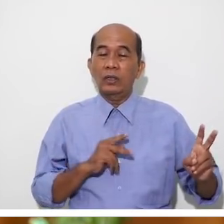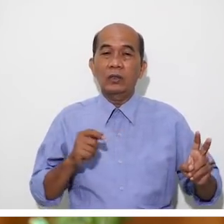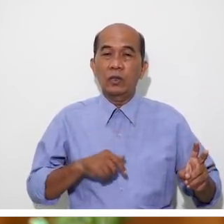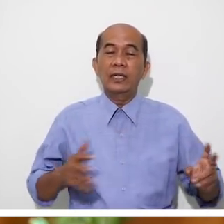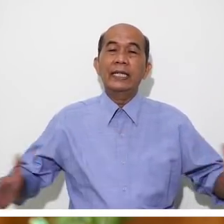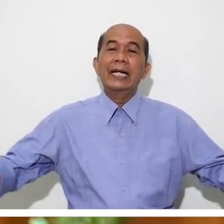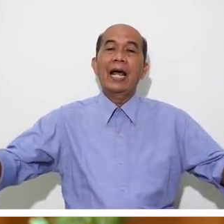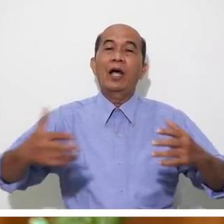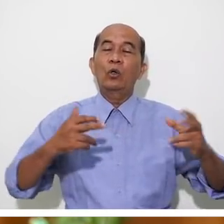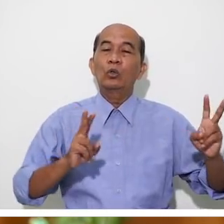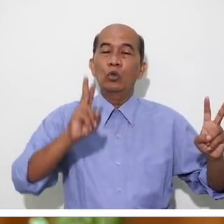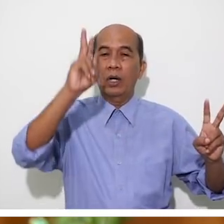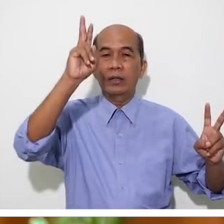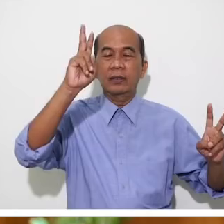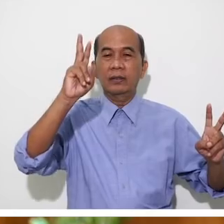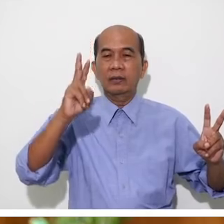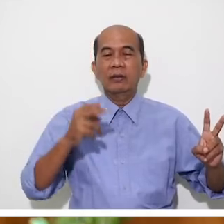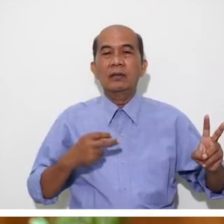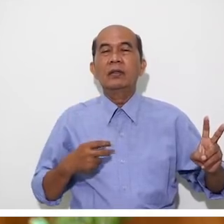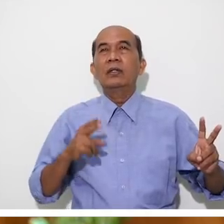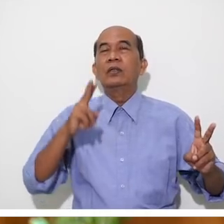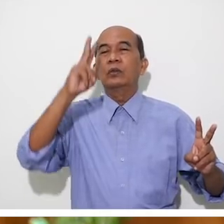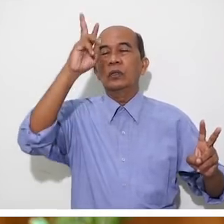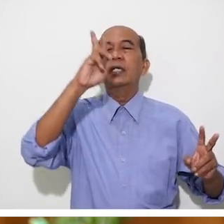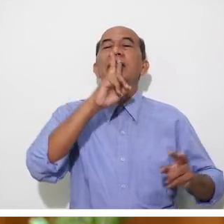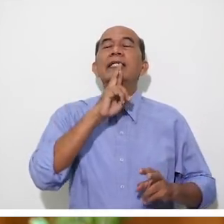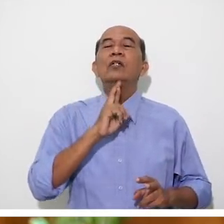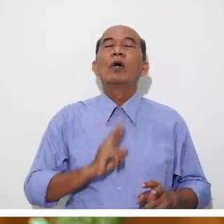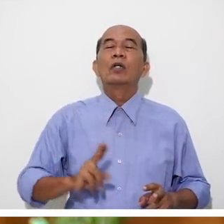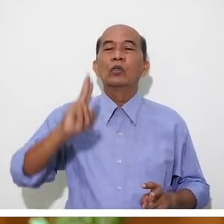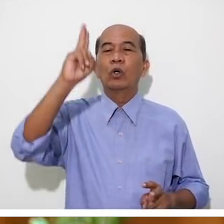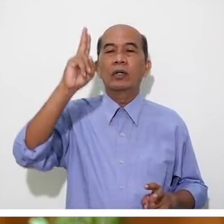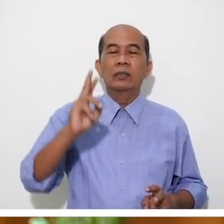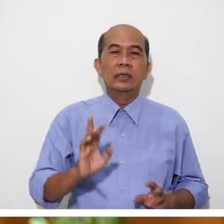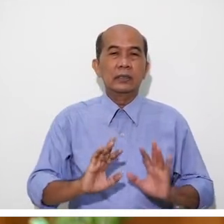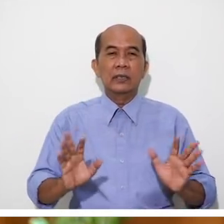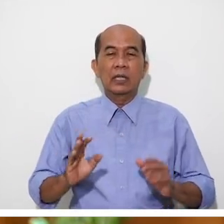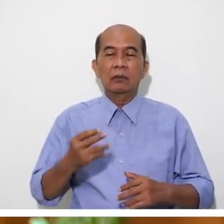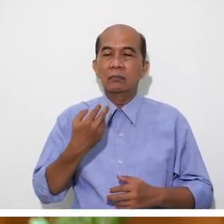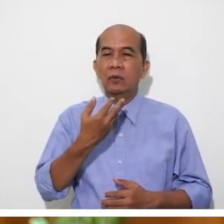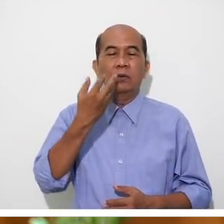dirangkul Tuhan seperti itu, kerinduan Tuhan hanya satu, jangan nengok ke belakang.